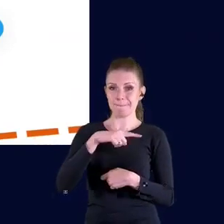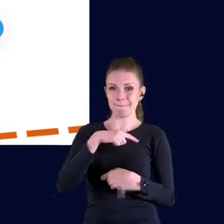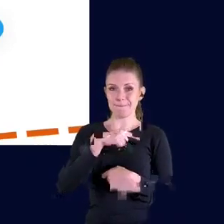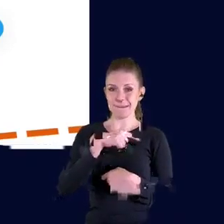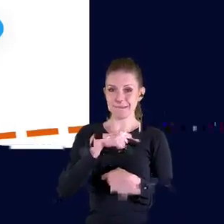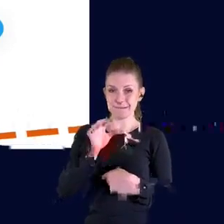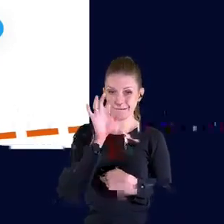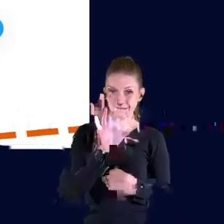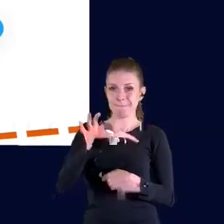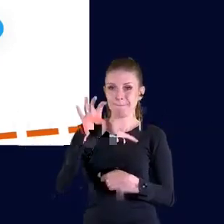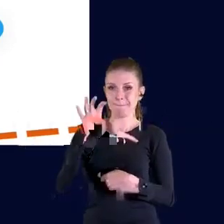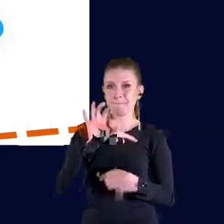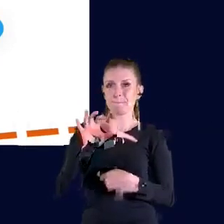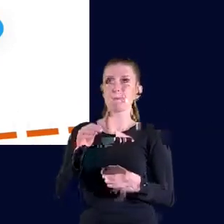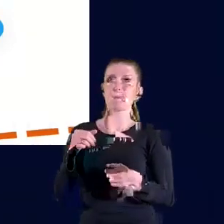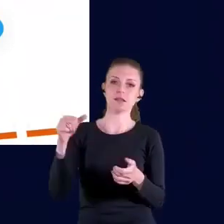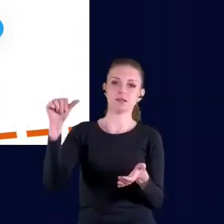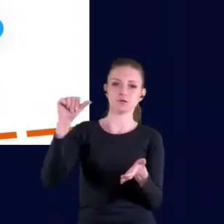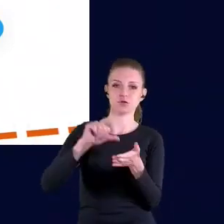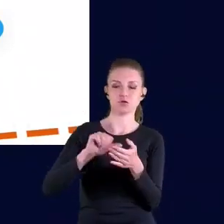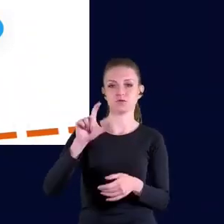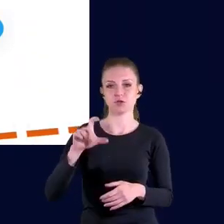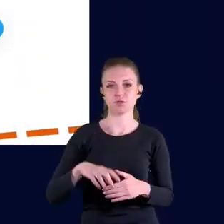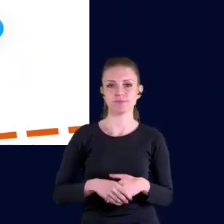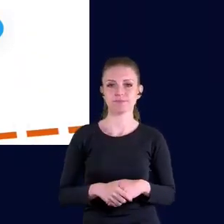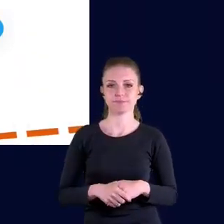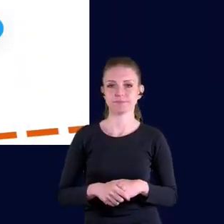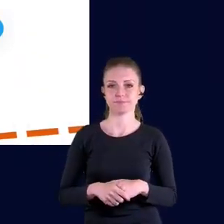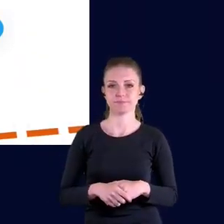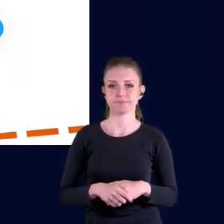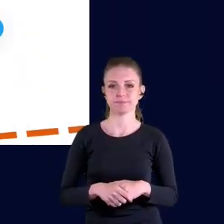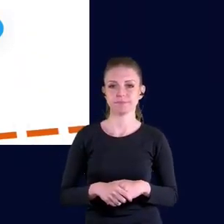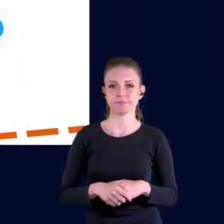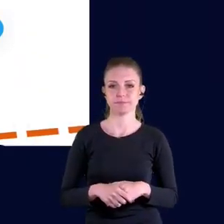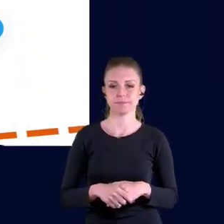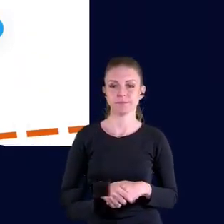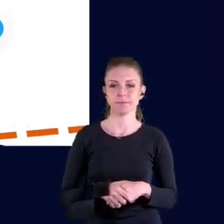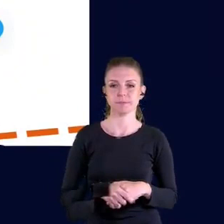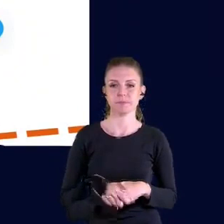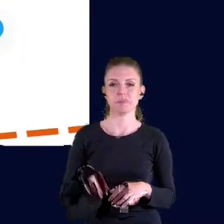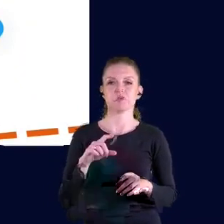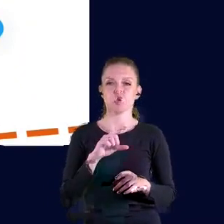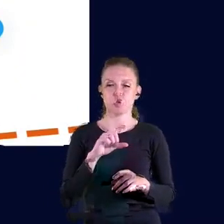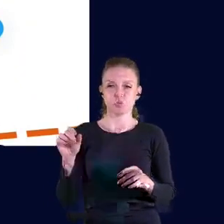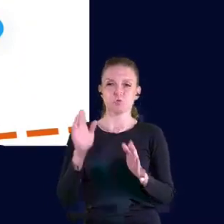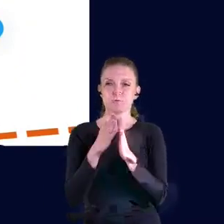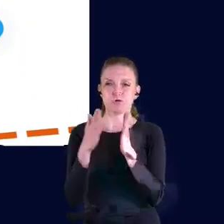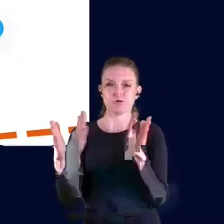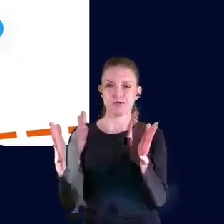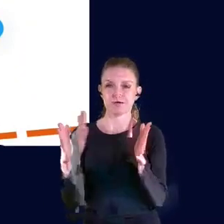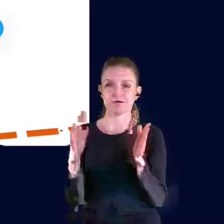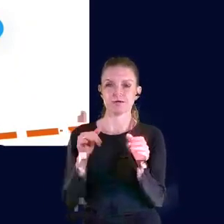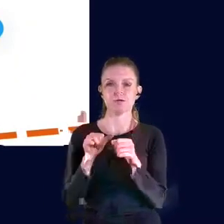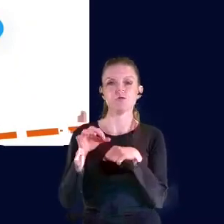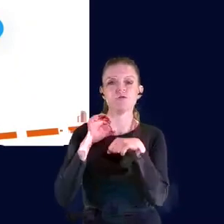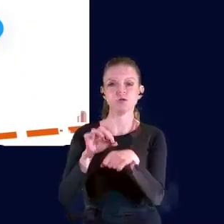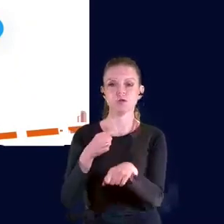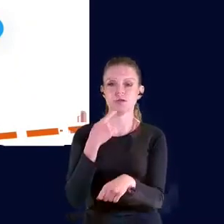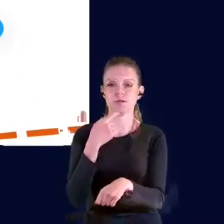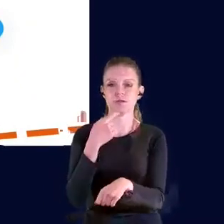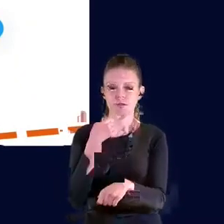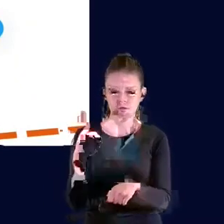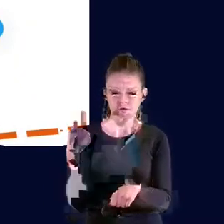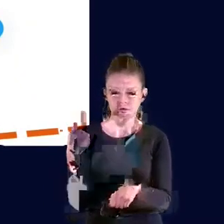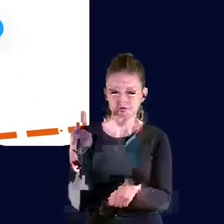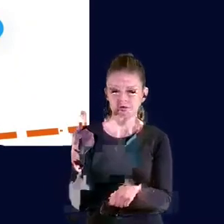im nieco ponad 1200 u-control biblioteki biblioteki prowadzone jest w języku